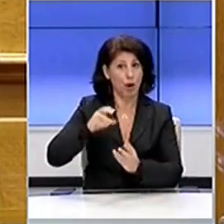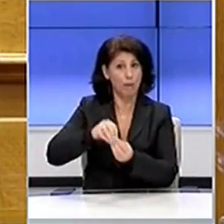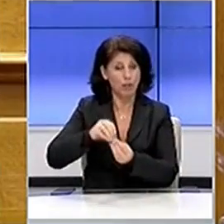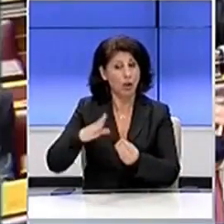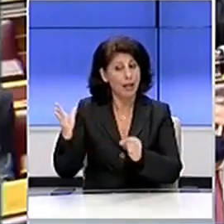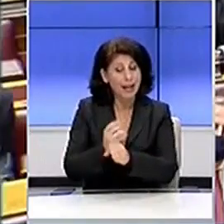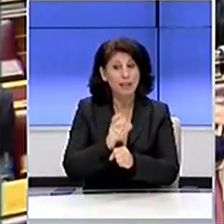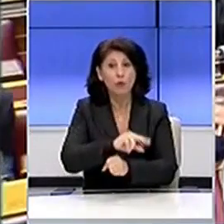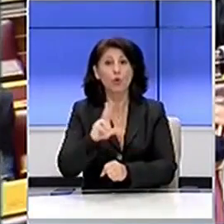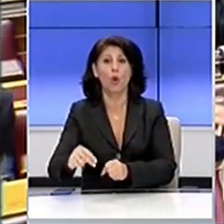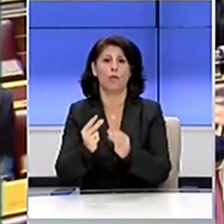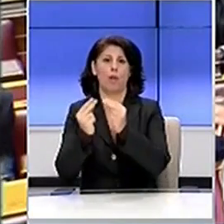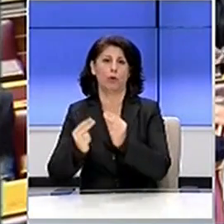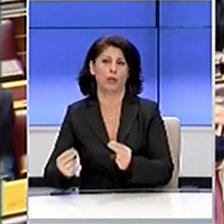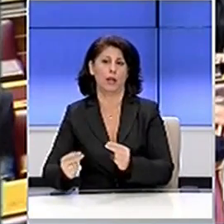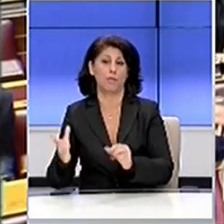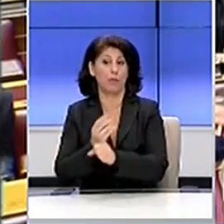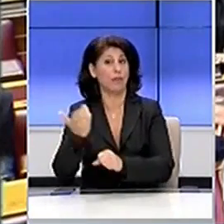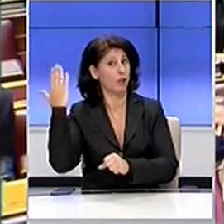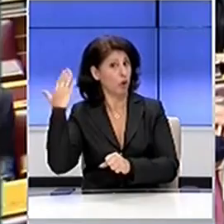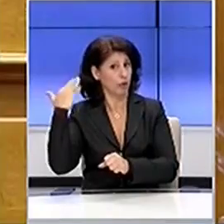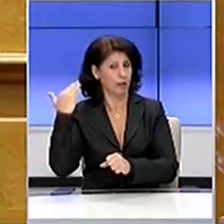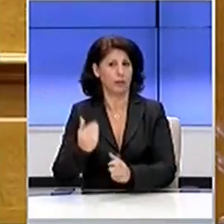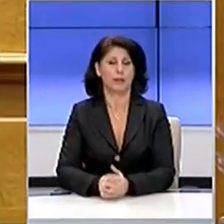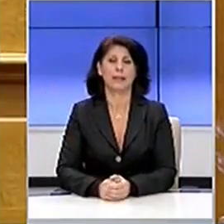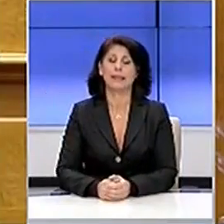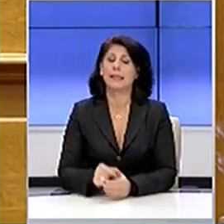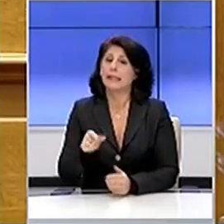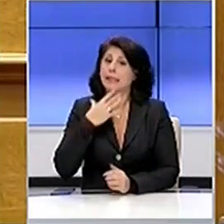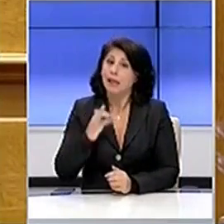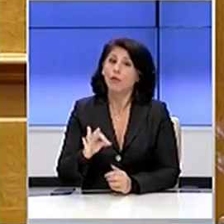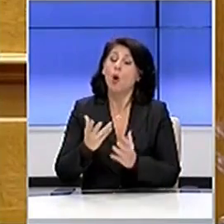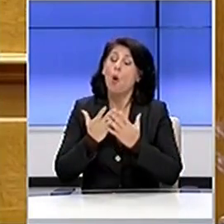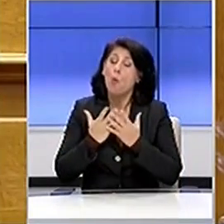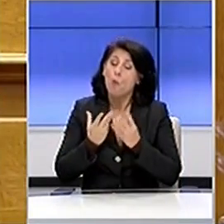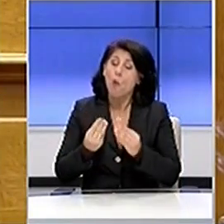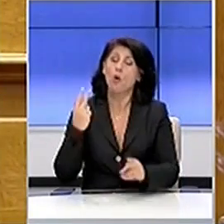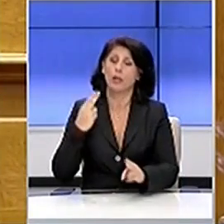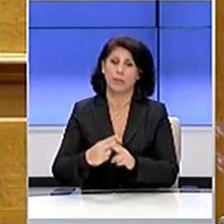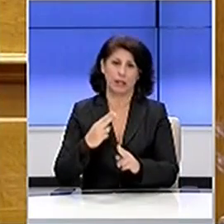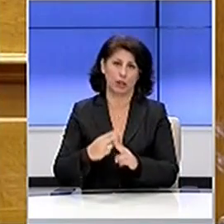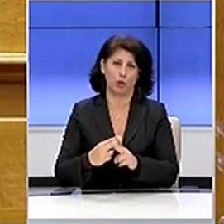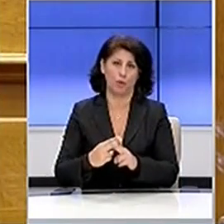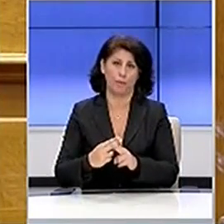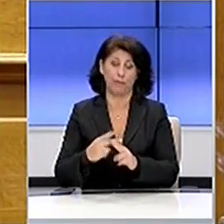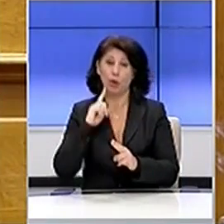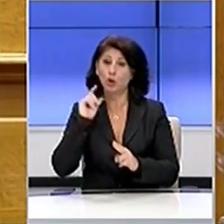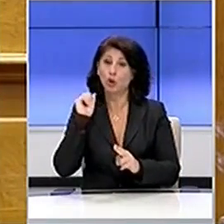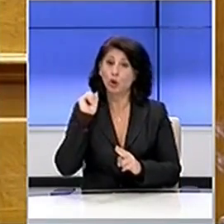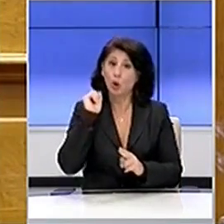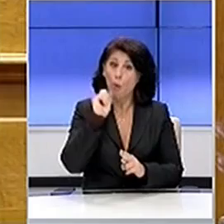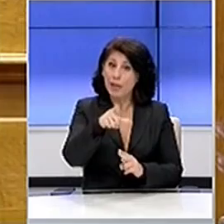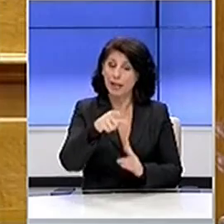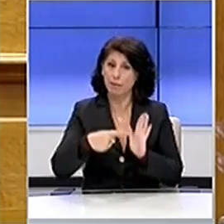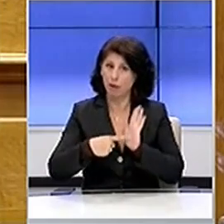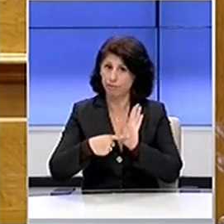ίδιο αποτέλεσμα το οποίο πετύχαμε τότε. Γι' αυτό και έχει πάρα πολύ μεγάλη σημασία. Το μήνυμα το οποίο θα